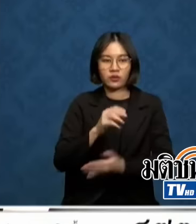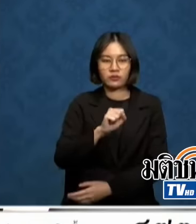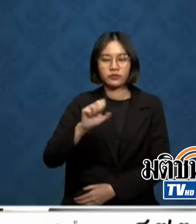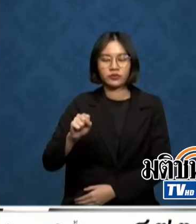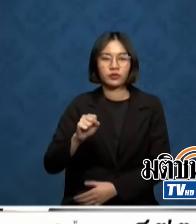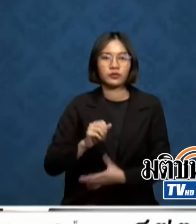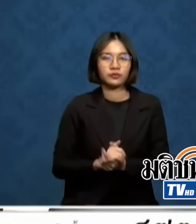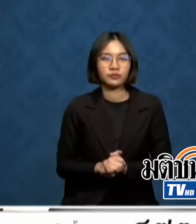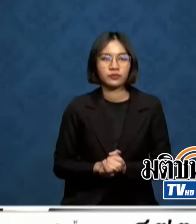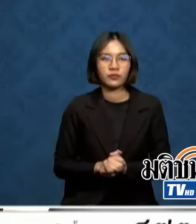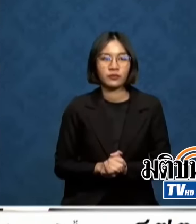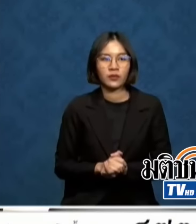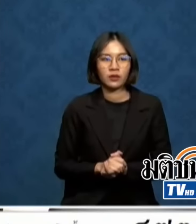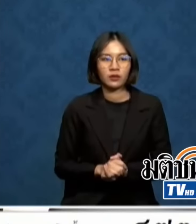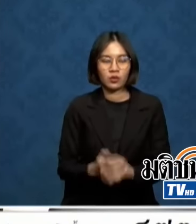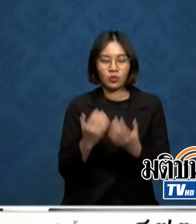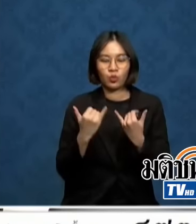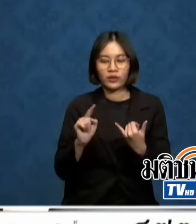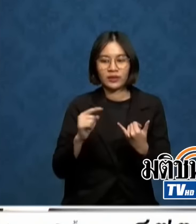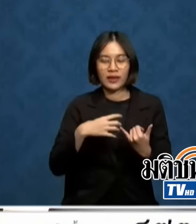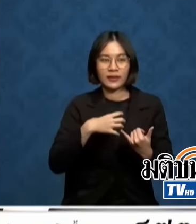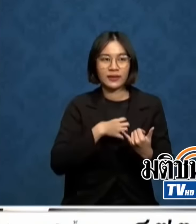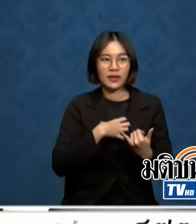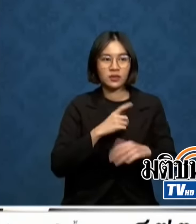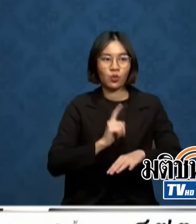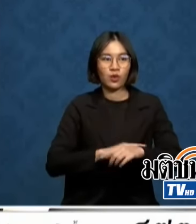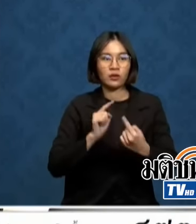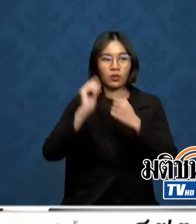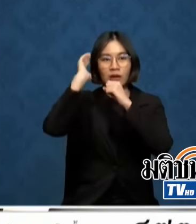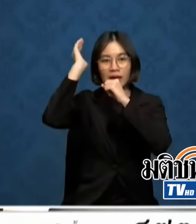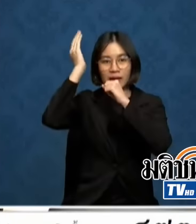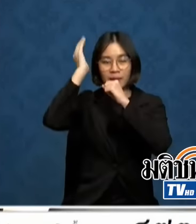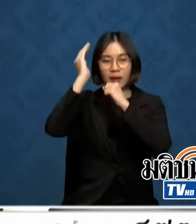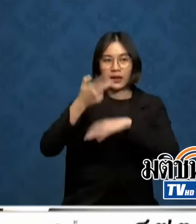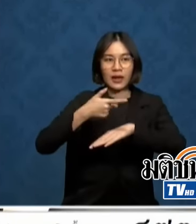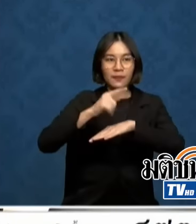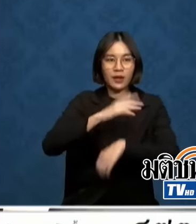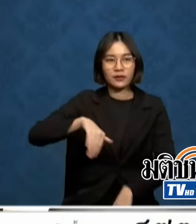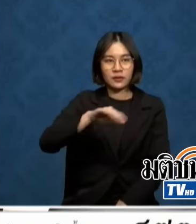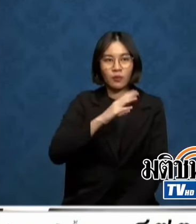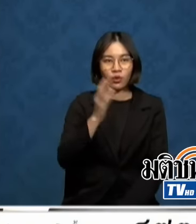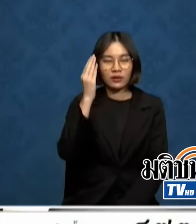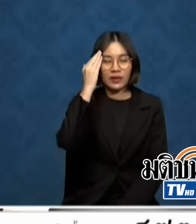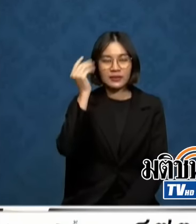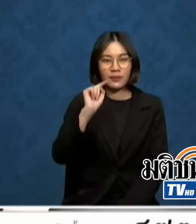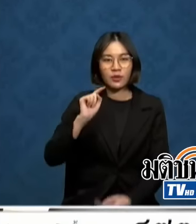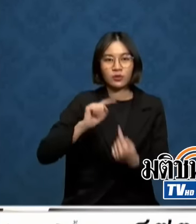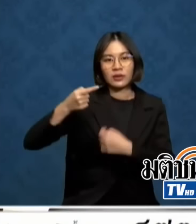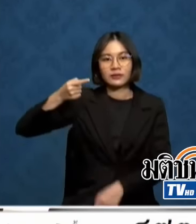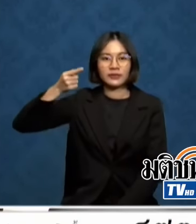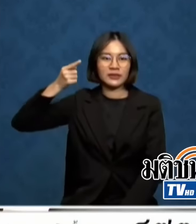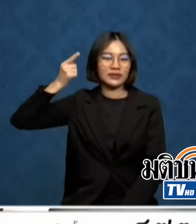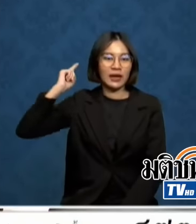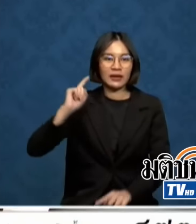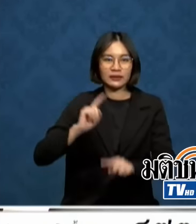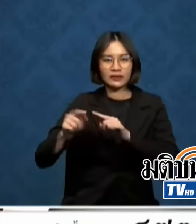ราษฎรจากนั้นครับท่านประธานวันนี้ผมอยากจะใช้เวลาในการอภิปรายให้ท่านประธานได้เห็นว่าความล่าช้าที่ผ่าน